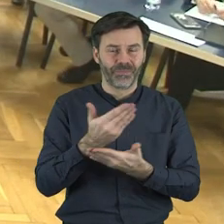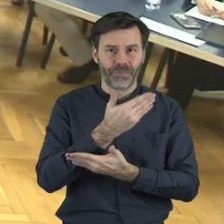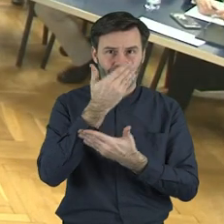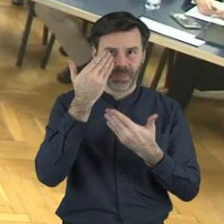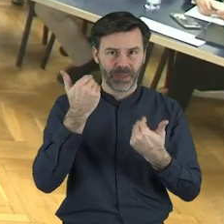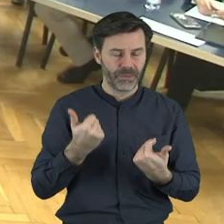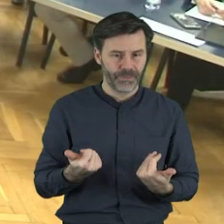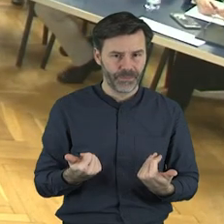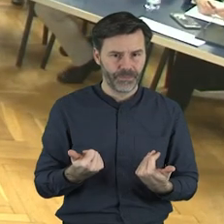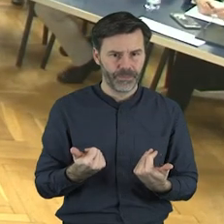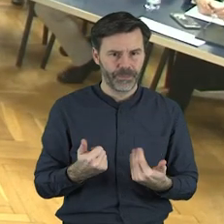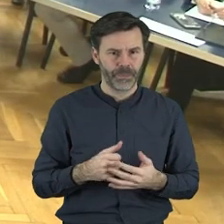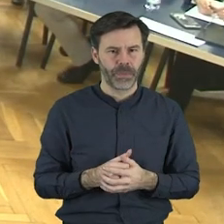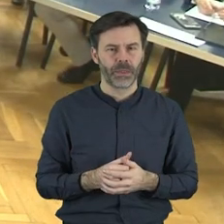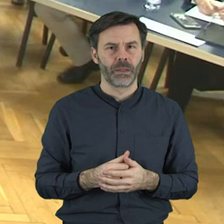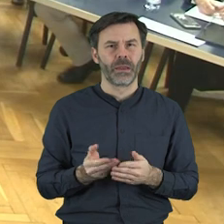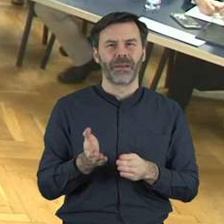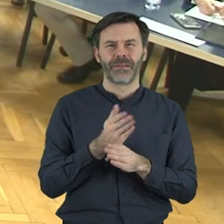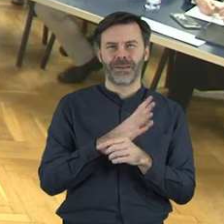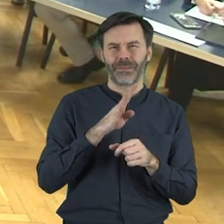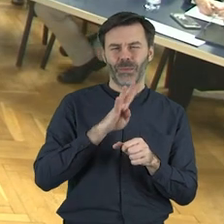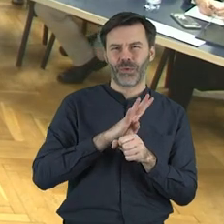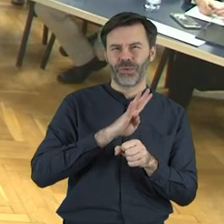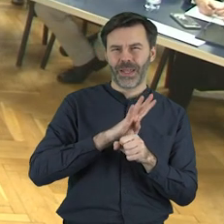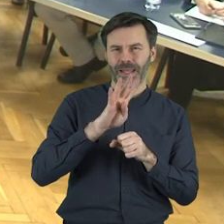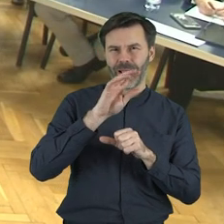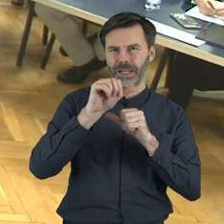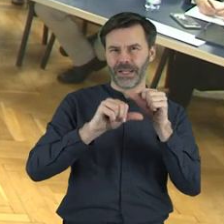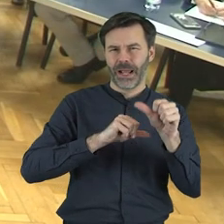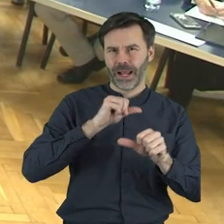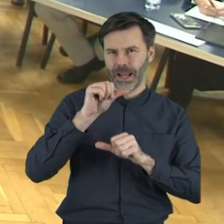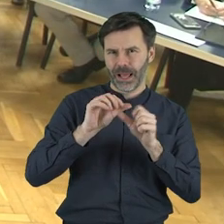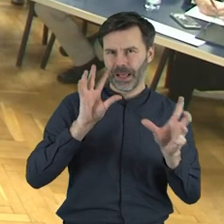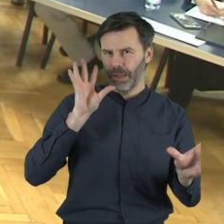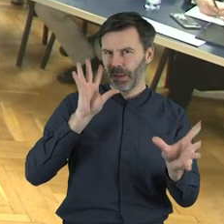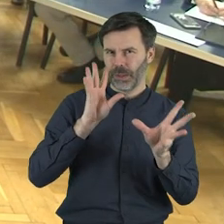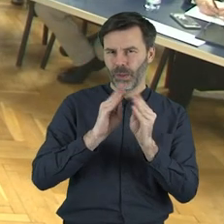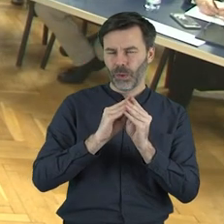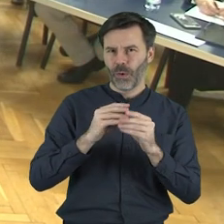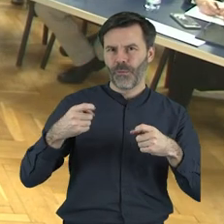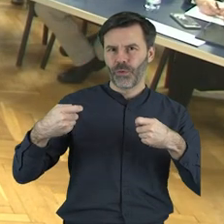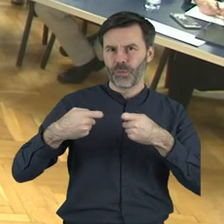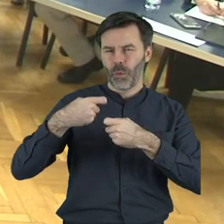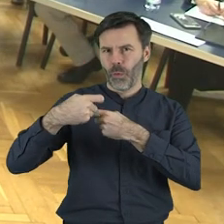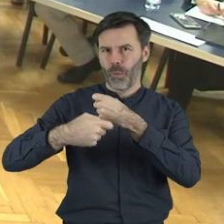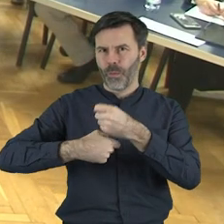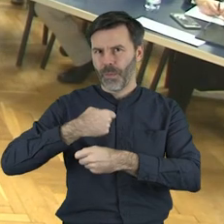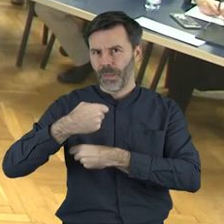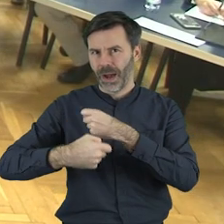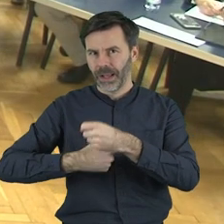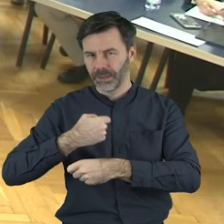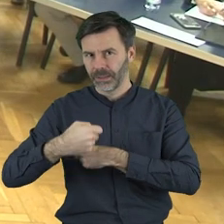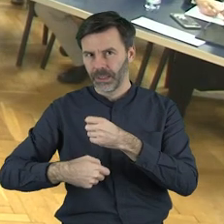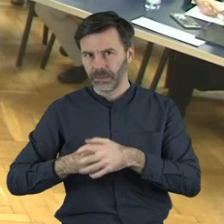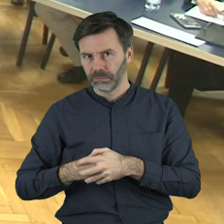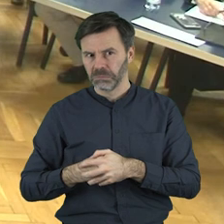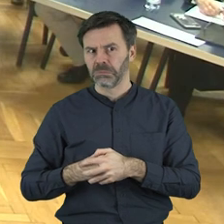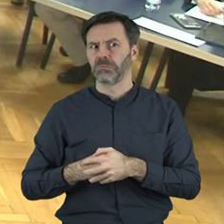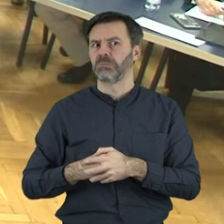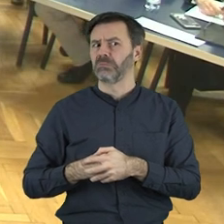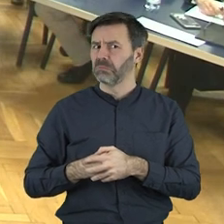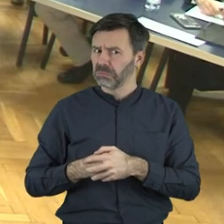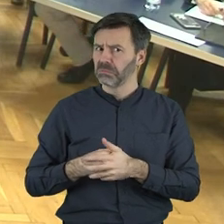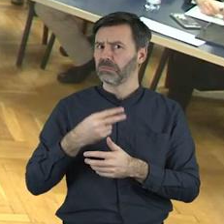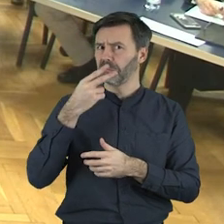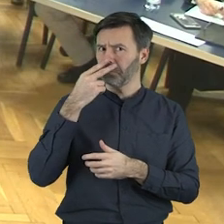współpracy z podmiotem niepublicznym mają dobre doświadczenia, jeśli chodzi o dostępność,